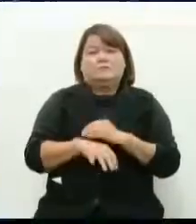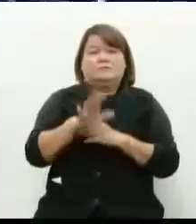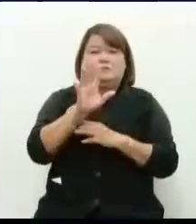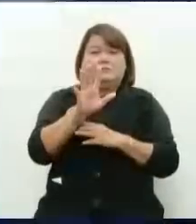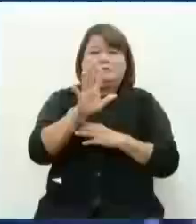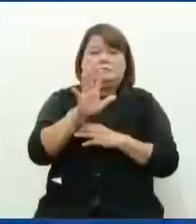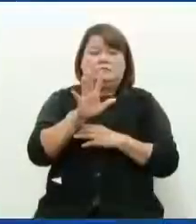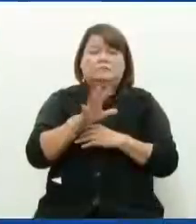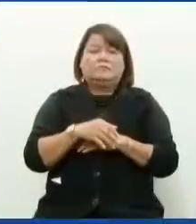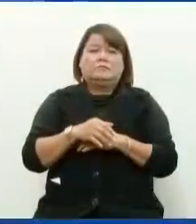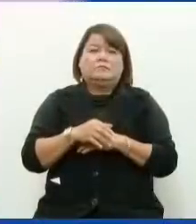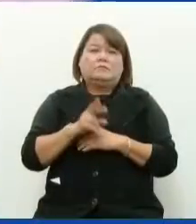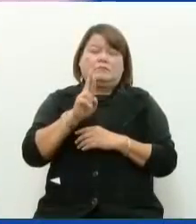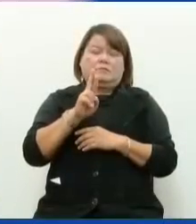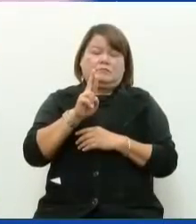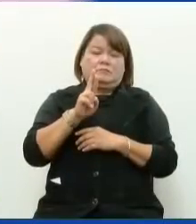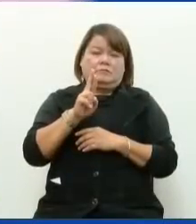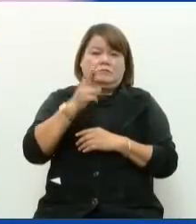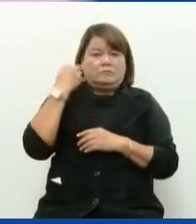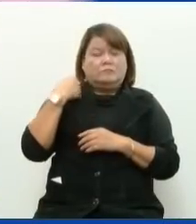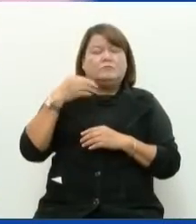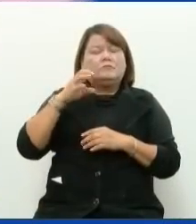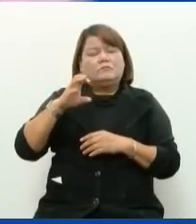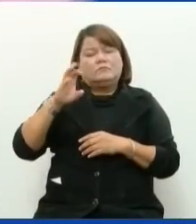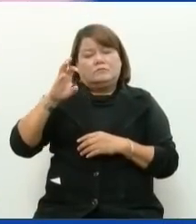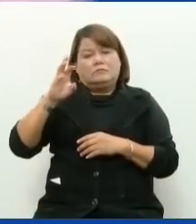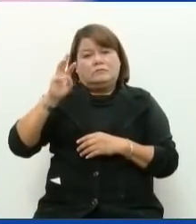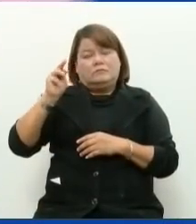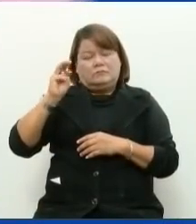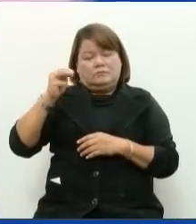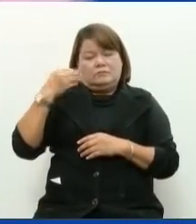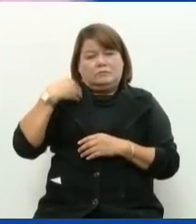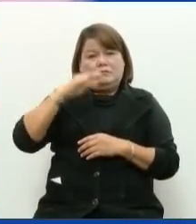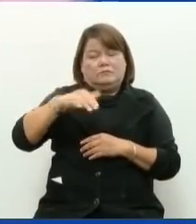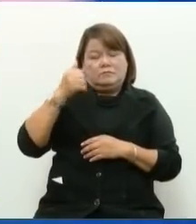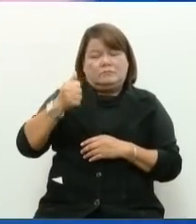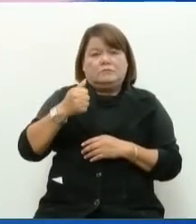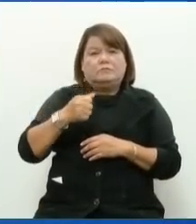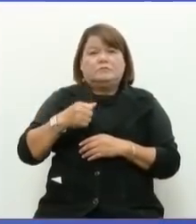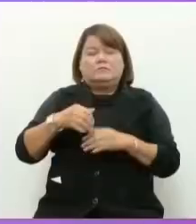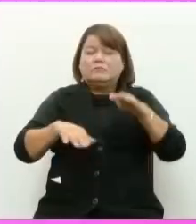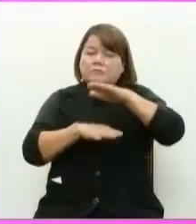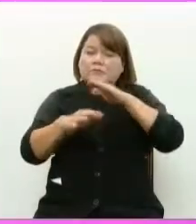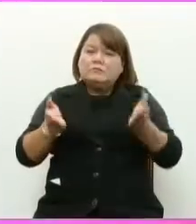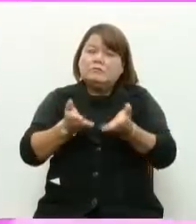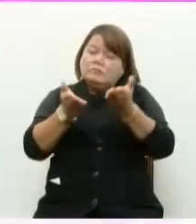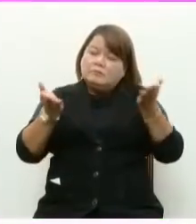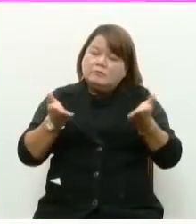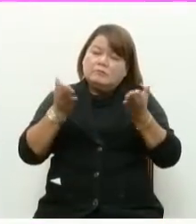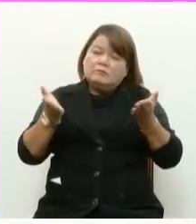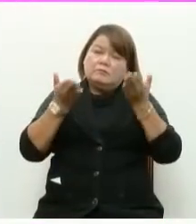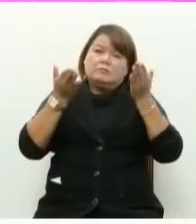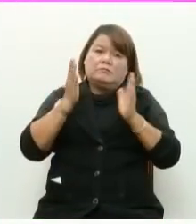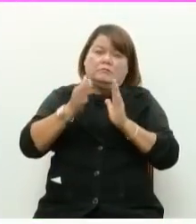R. Resolveจากนวัตกรรม CMR Kids D เด็กดีชมรภายใต้การบริหารงานสร้างสรรค์คน